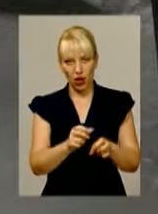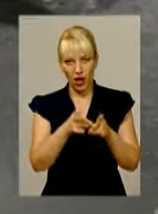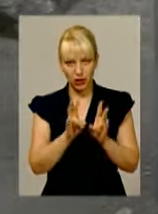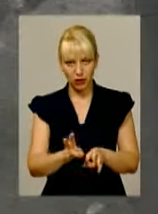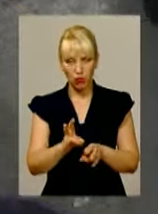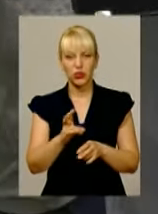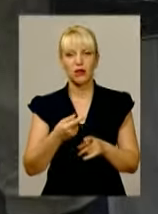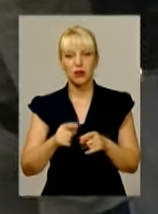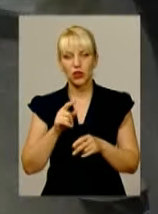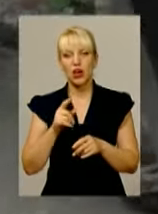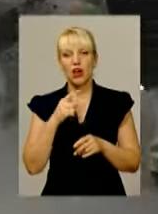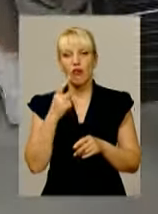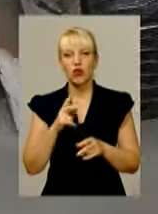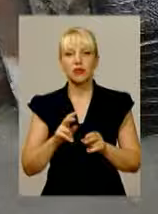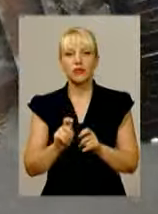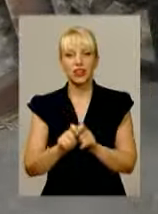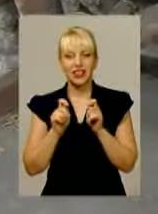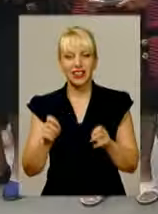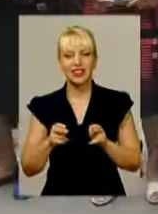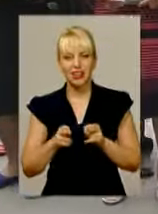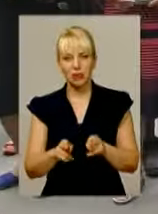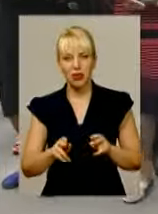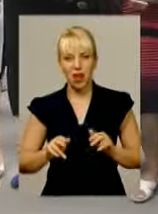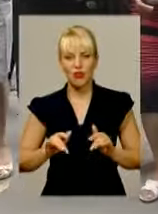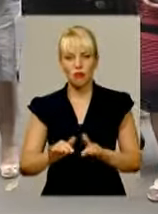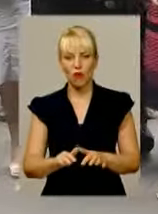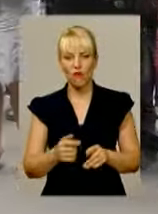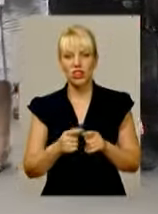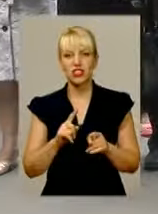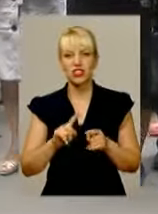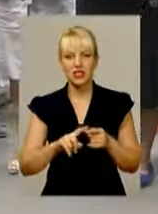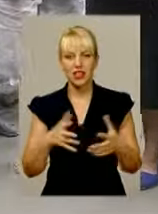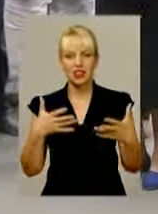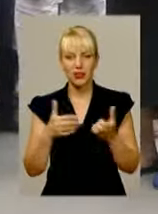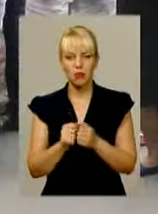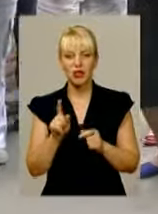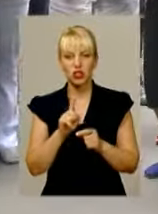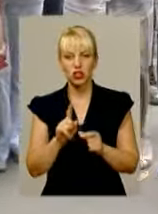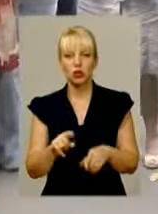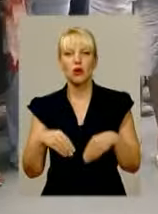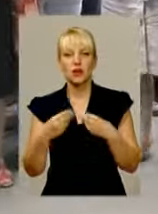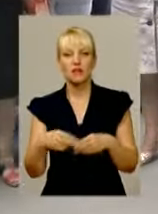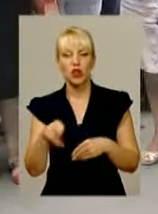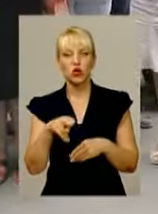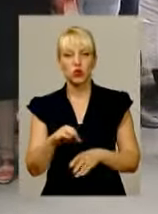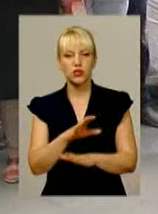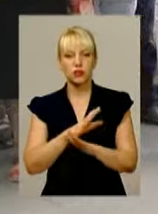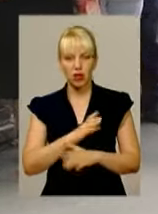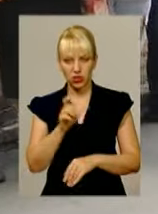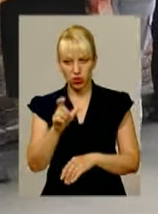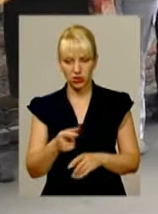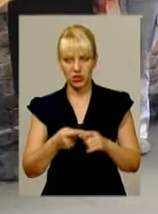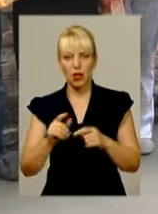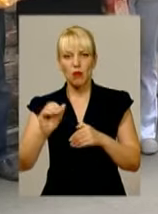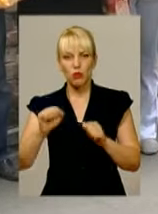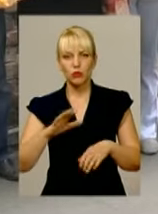відкрите кримінальне провадження за 286-ю статтею. Це скоєння ДТП, що спричинило смерть людини. За це передбачене покарання у